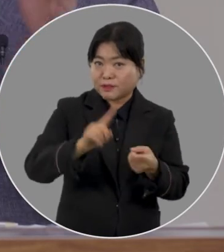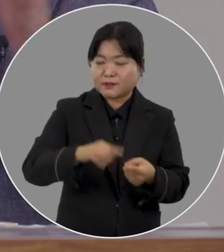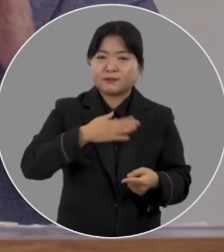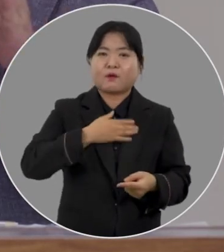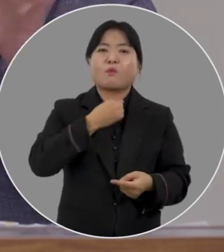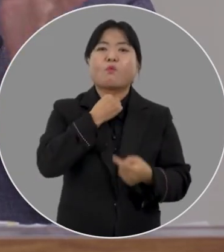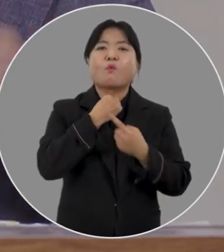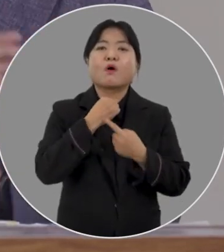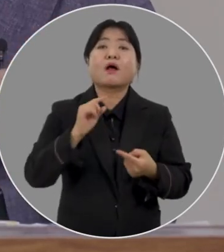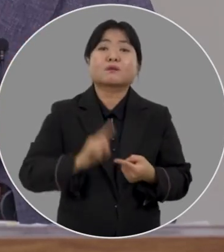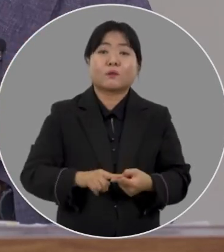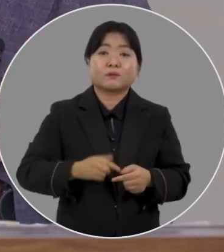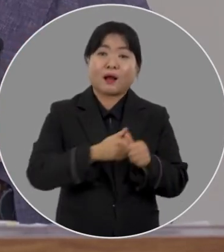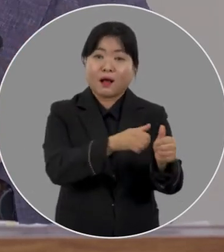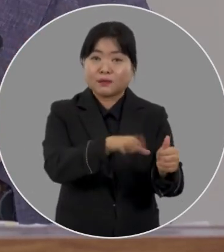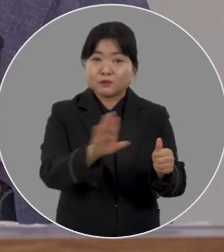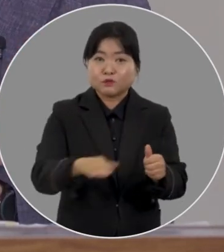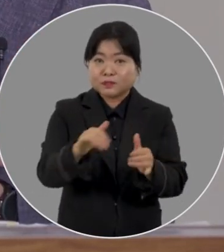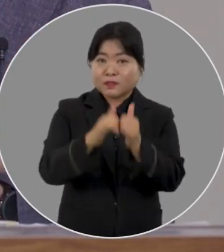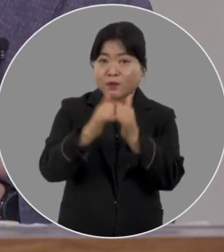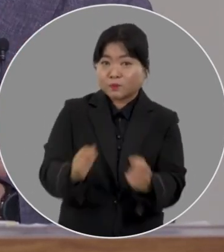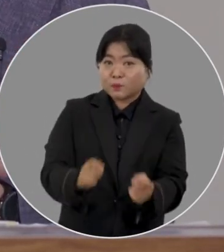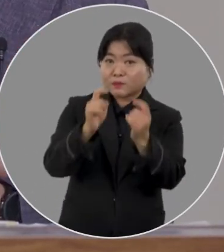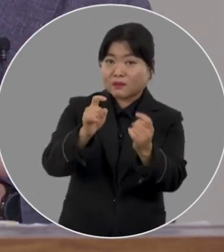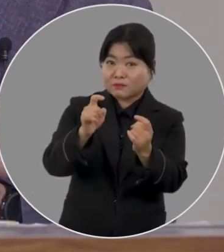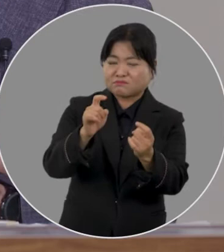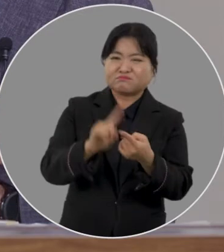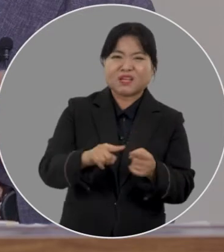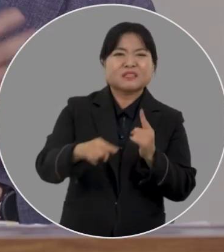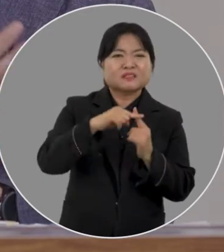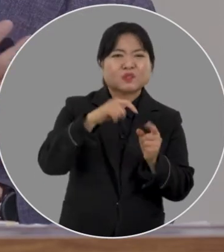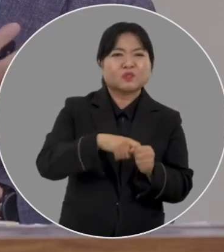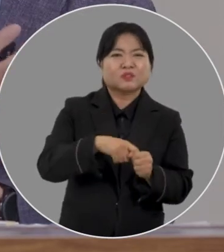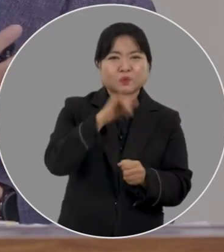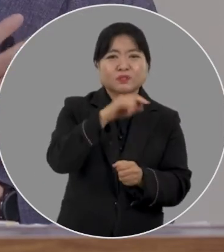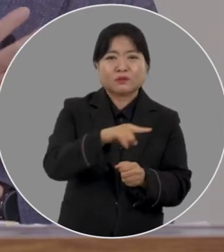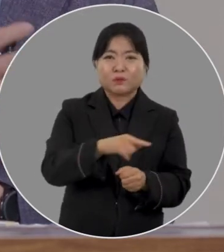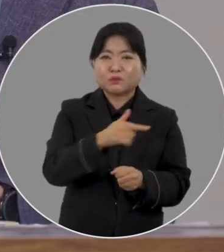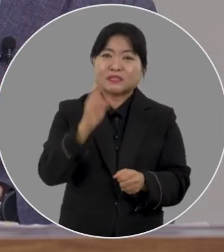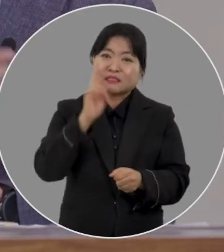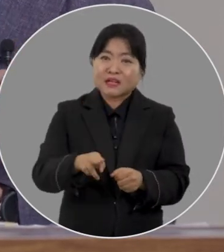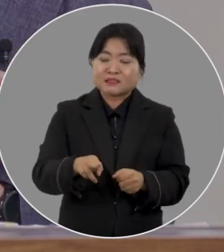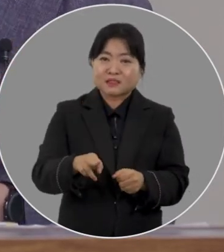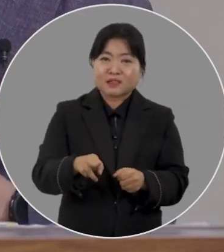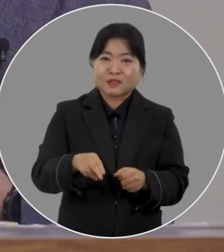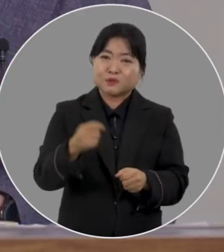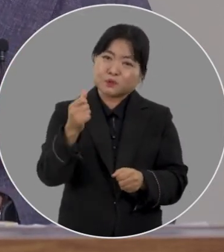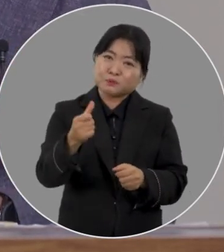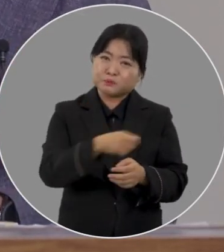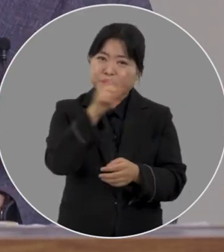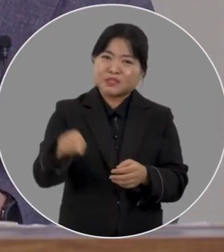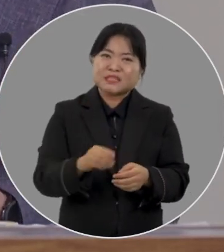자기가 원하는 걸로 하는 우리 사회의 논쟁, 뭐 긍정적인 면도 있죠. 그게 지나치게 페이크 뉴스가 진실을 호도하는 게 큰